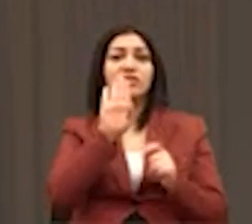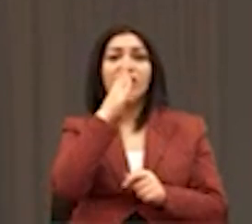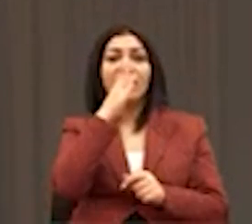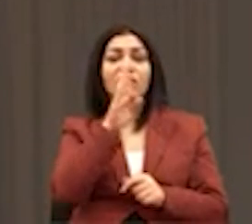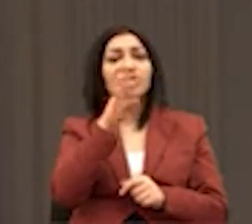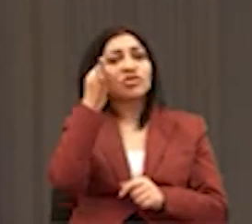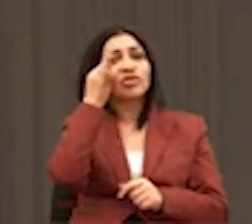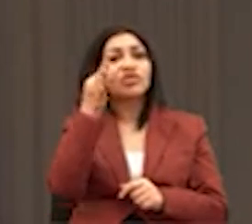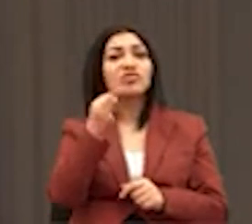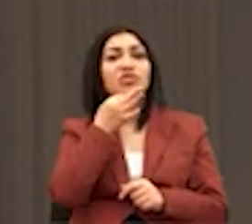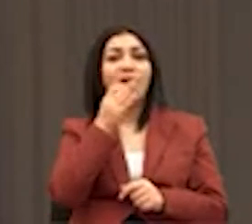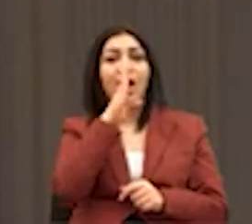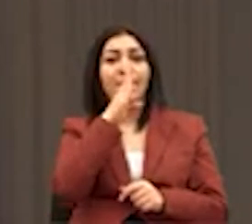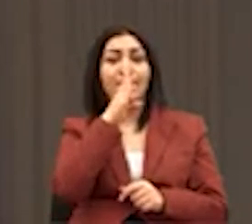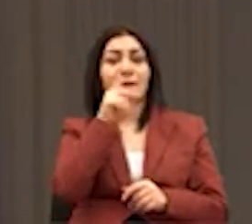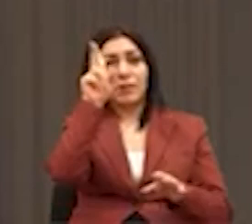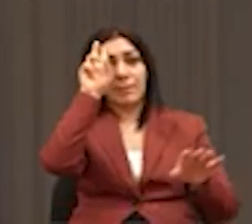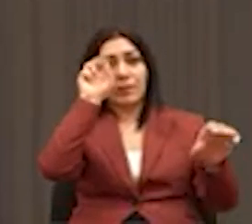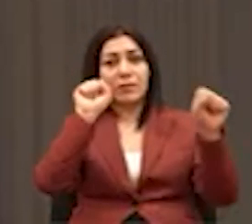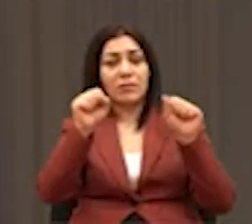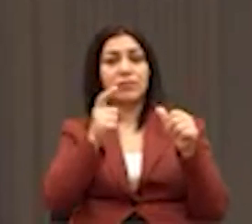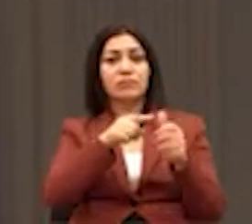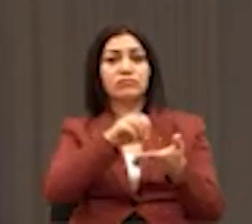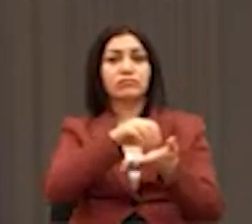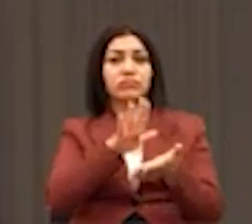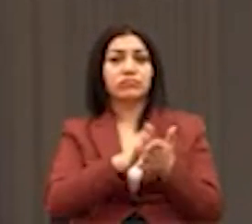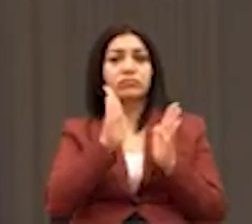որպես թշնամի ղեկավար ինքը մնացել է։